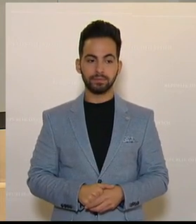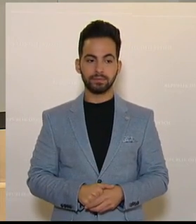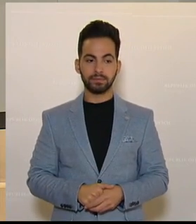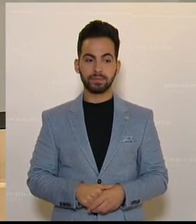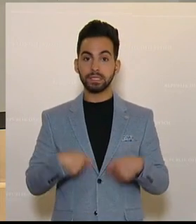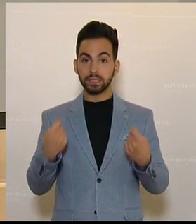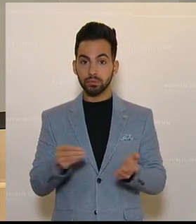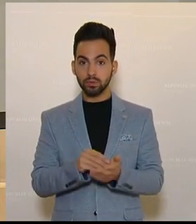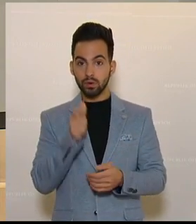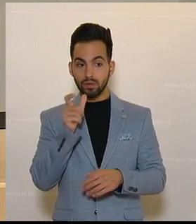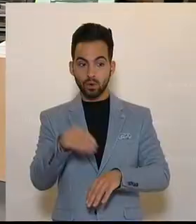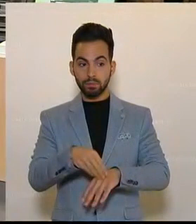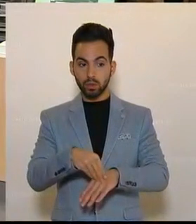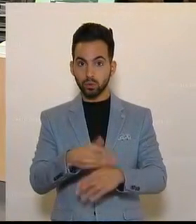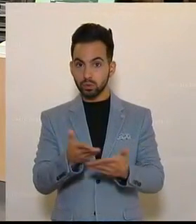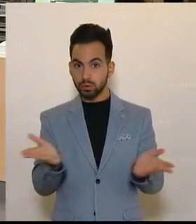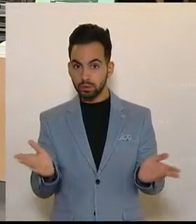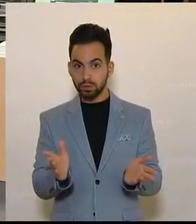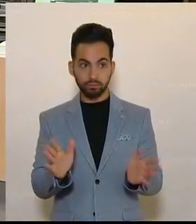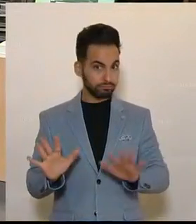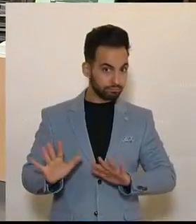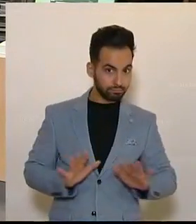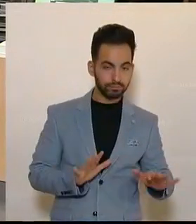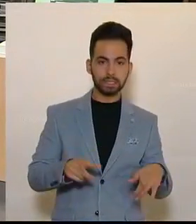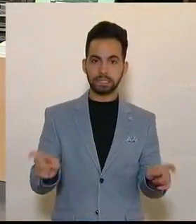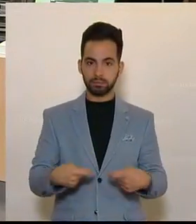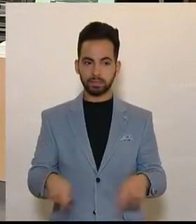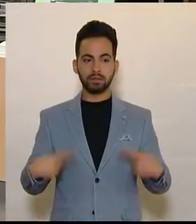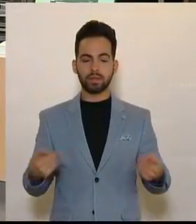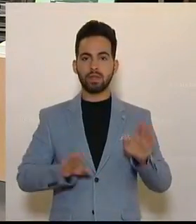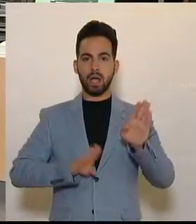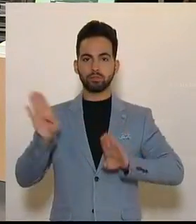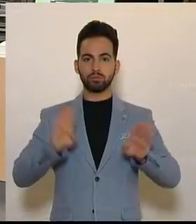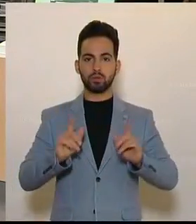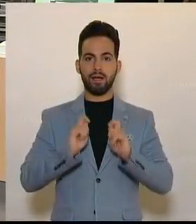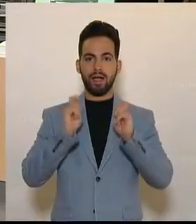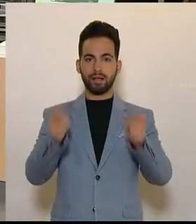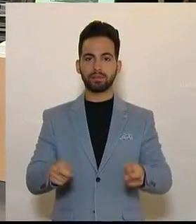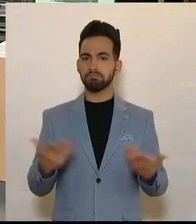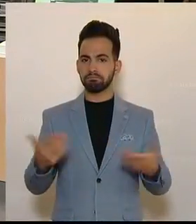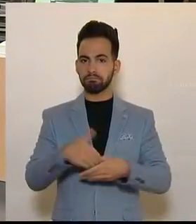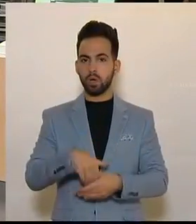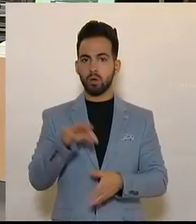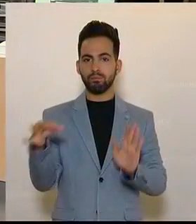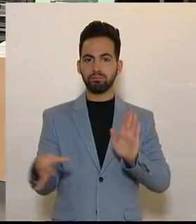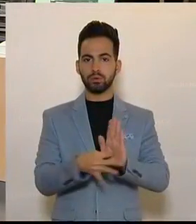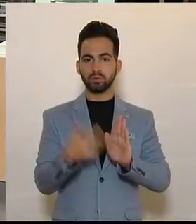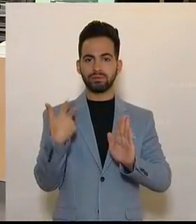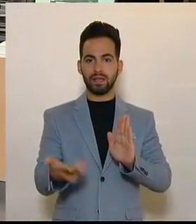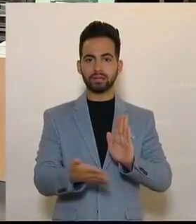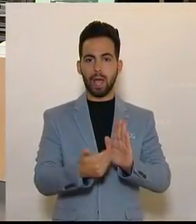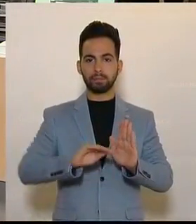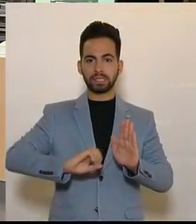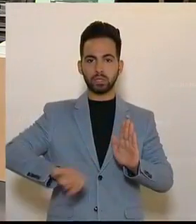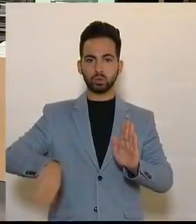gibt es noch eine Wortmeldung? Wenn es nicht ist, dann komme ich zur Abstimmung über den Antrag auf Absetzung des Punktes 30 von